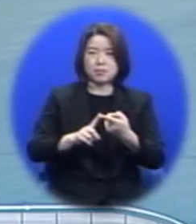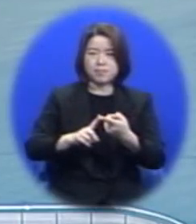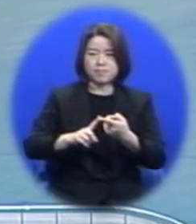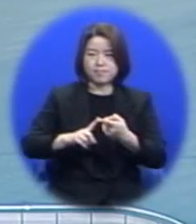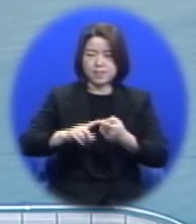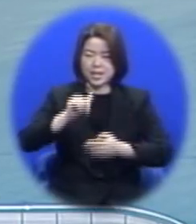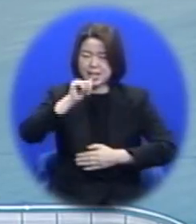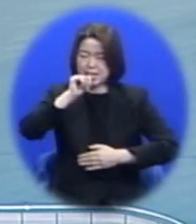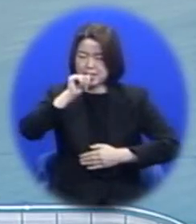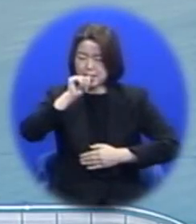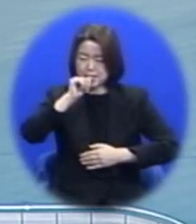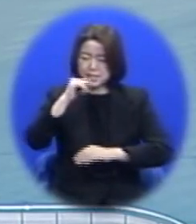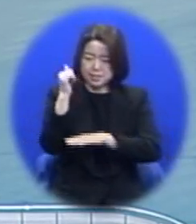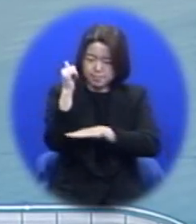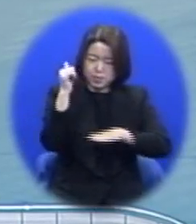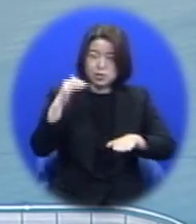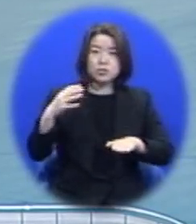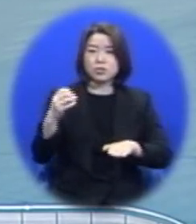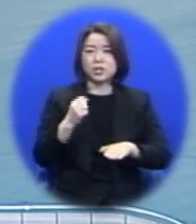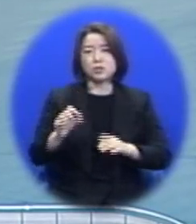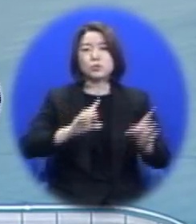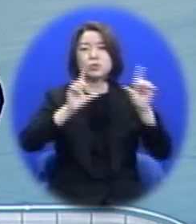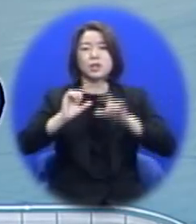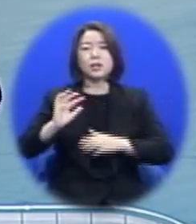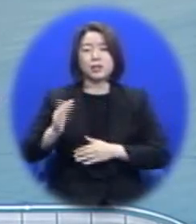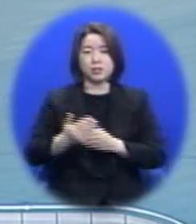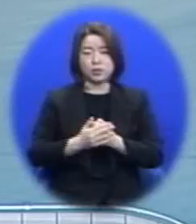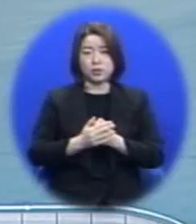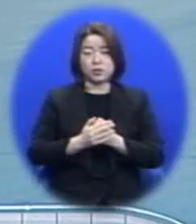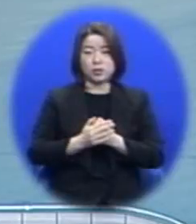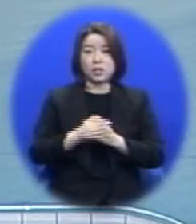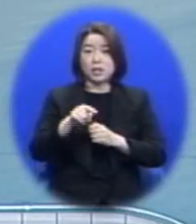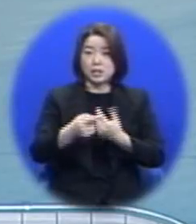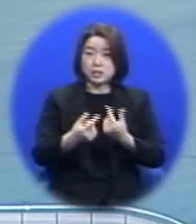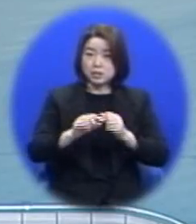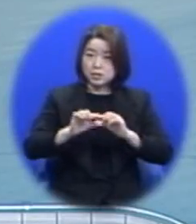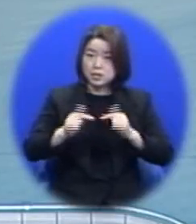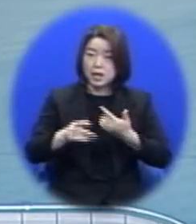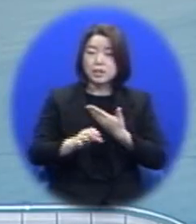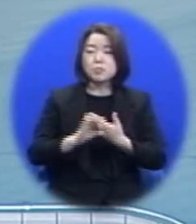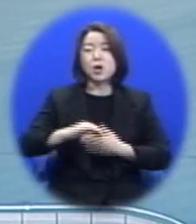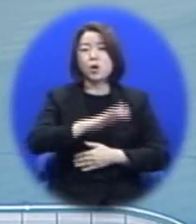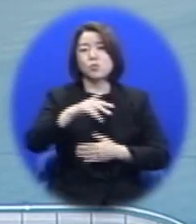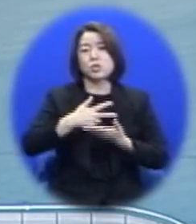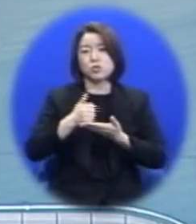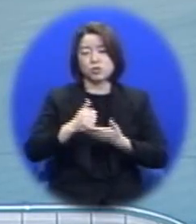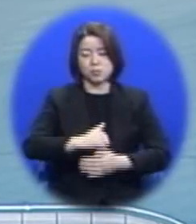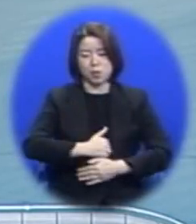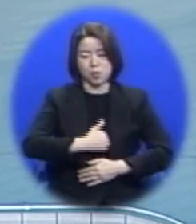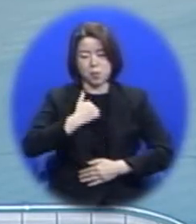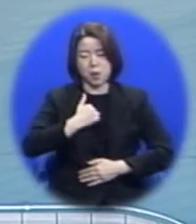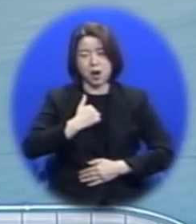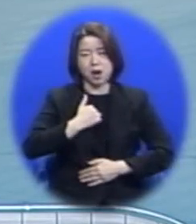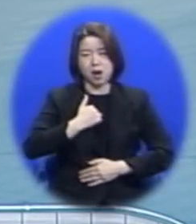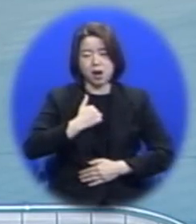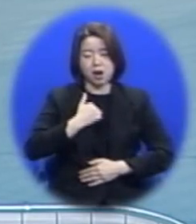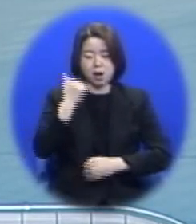기준을 가지고 살아야 합니다. 그렇지 않으면 우리 주님의 진노의 대상이 되었다는 것을 알아야